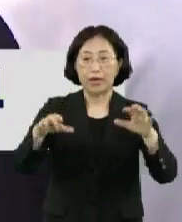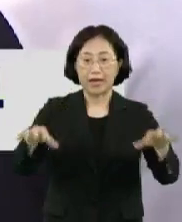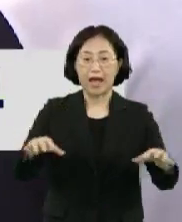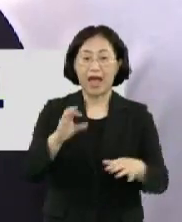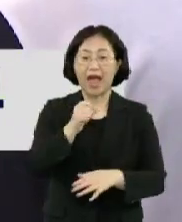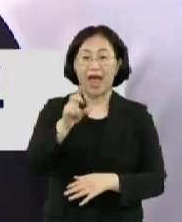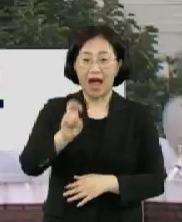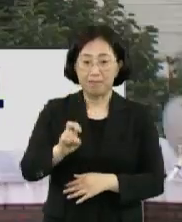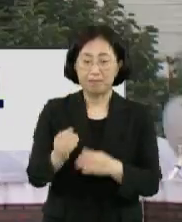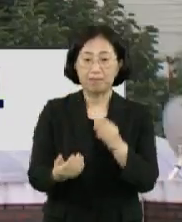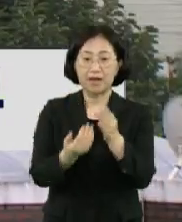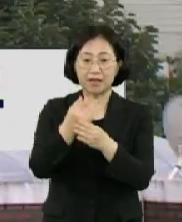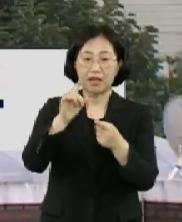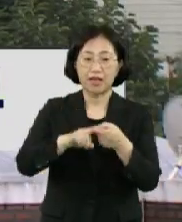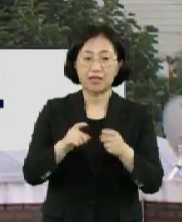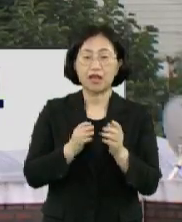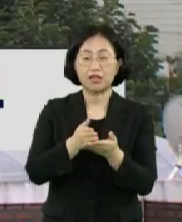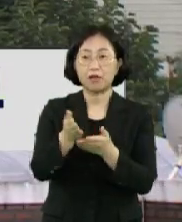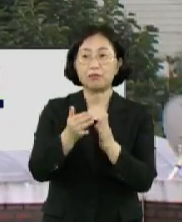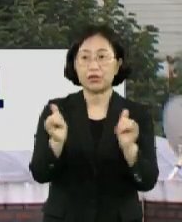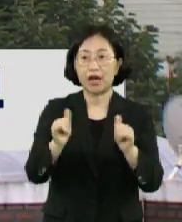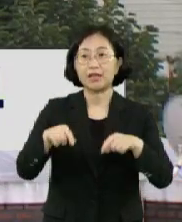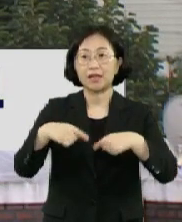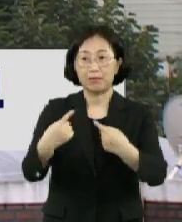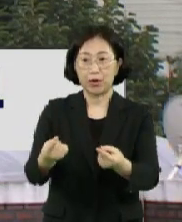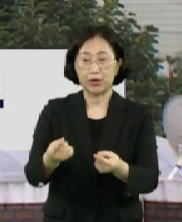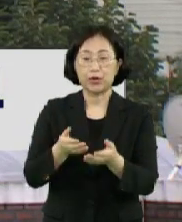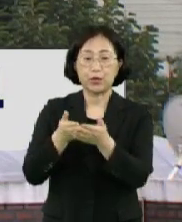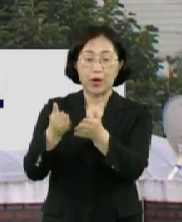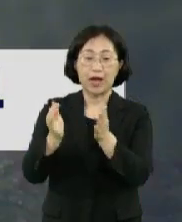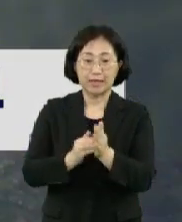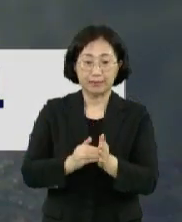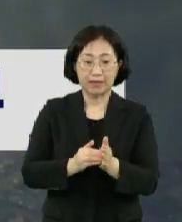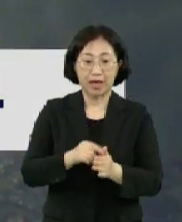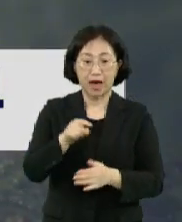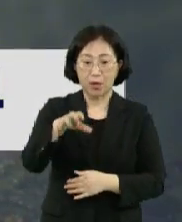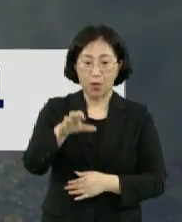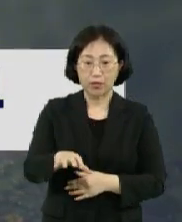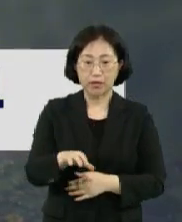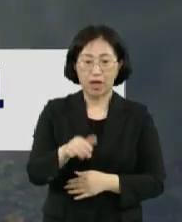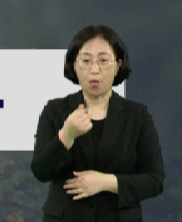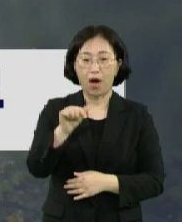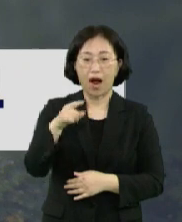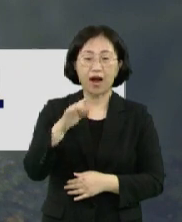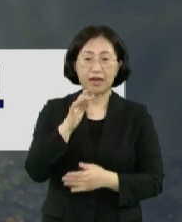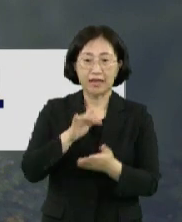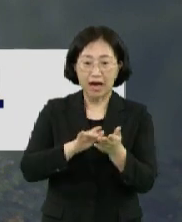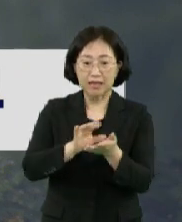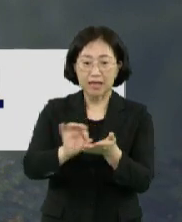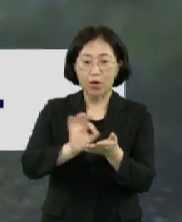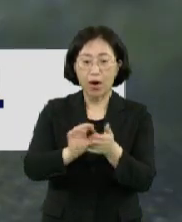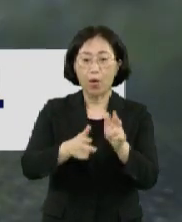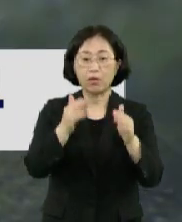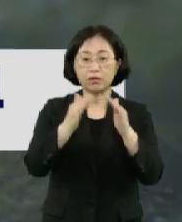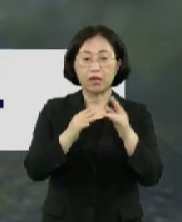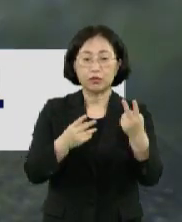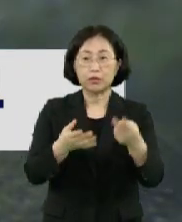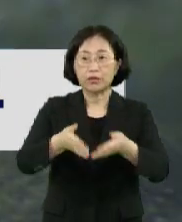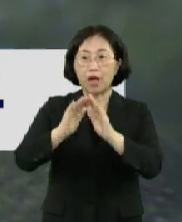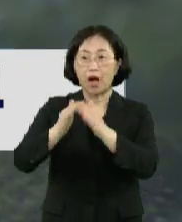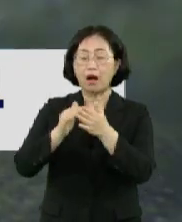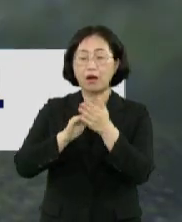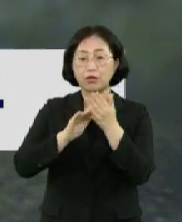조사에 민간 전문가 참여를 요구했습니다. 천안환경연은 이곳에 화학약품을 사용하는 공장 두 곳이 들어선